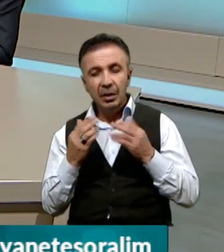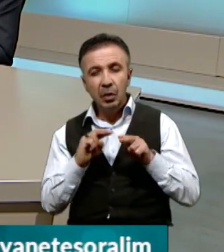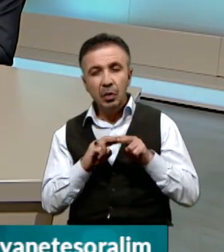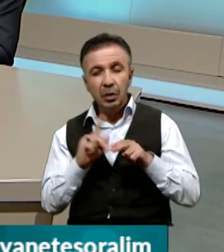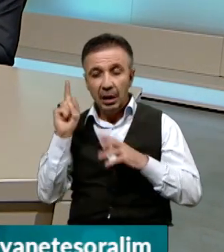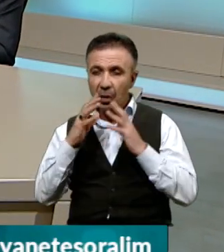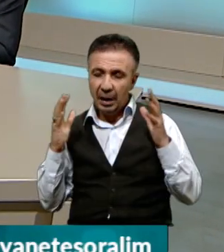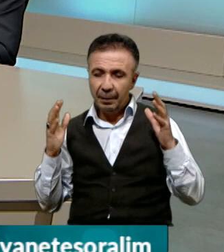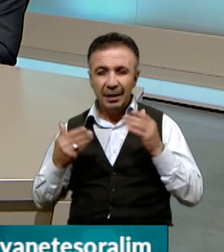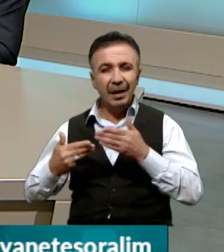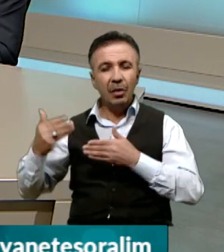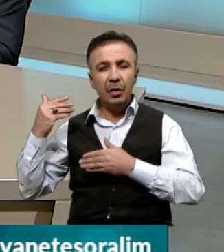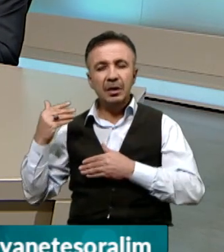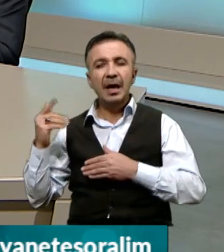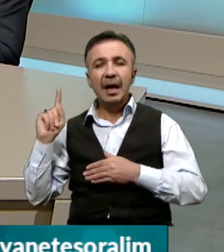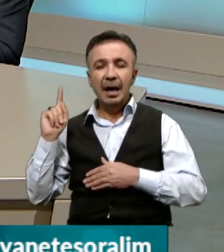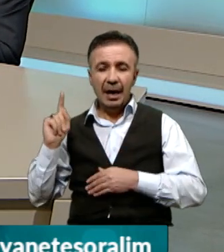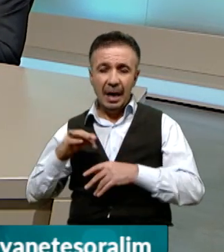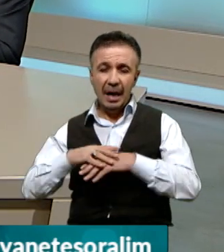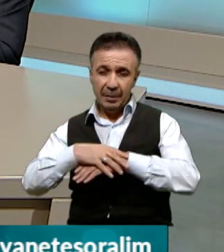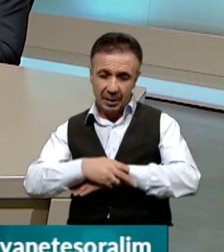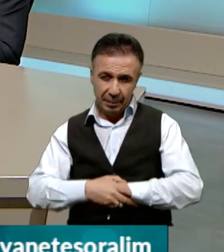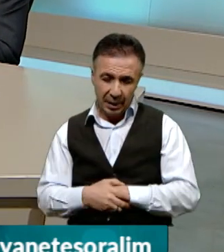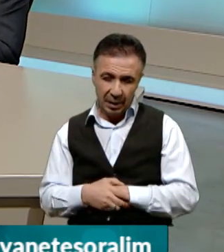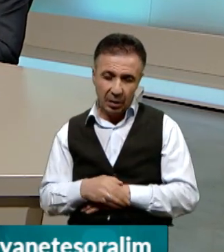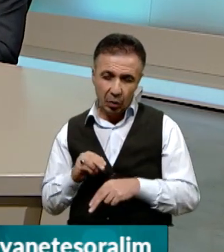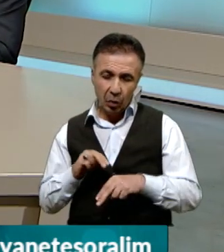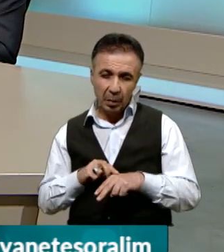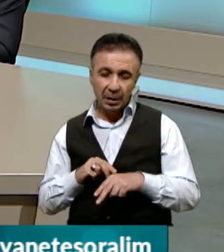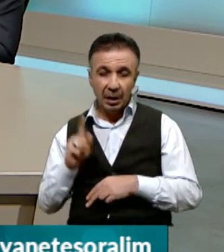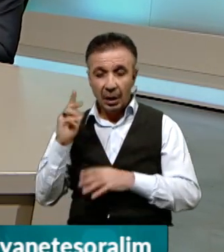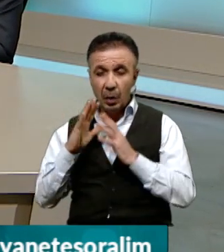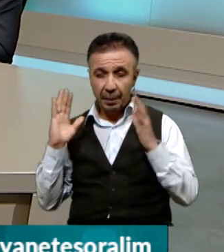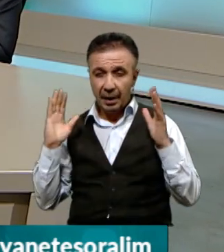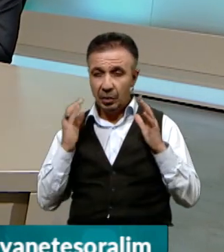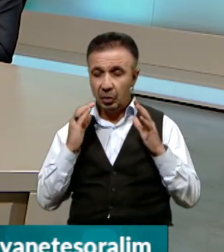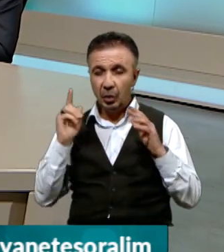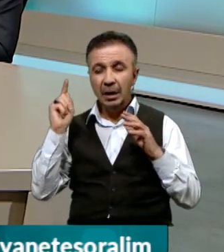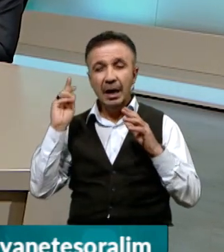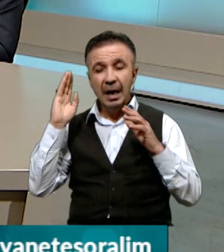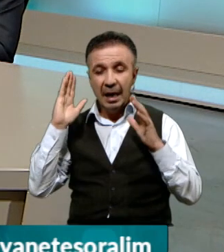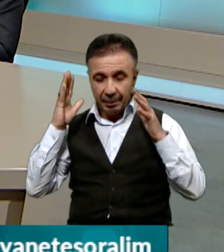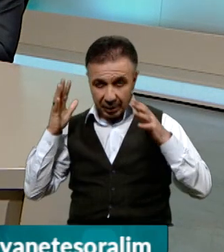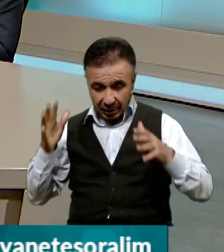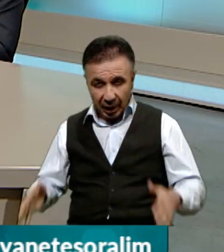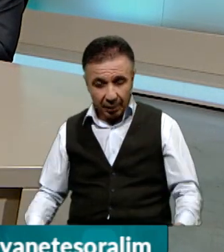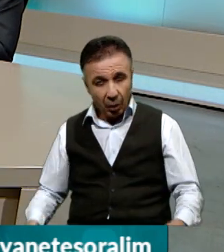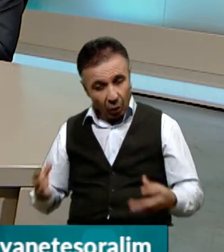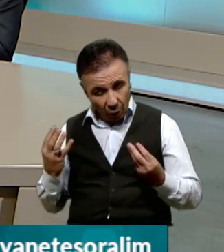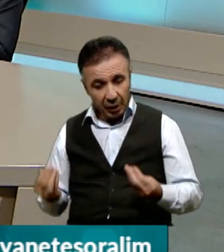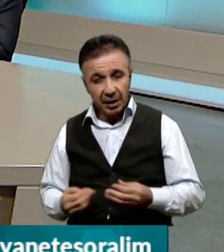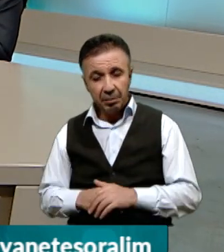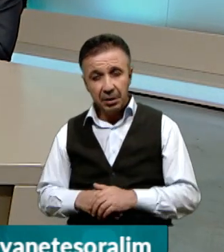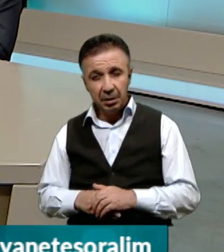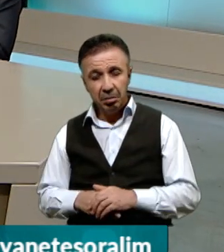aldığımızda, almazdan evvel ellerimiz bağlı. Kunut tekbiri için ellerimizi kaldırıyoruz hocam. O ara ellerimizi salacağız mı diyor, yoksa hiç